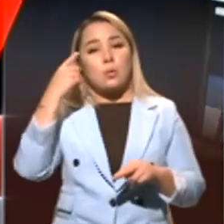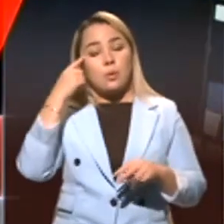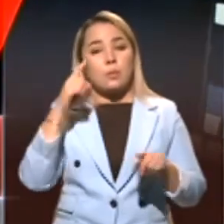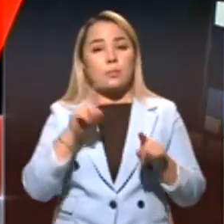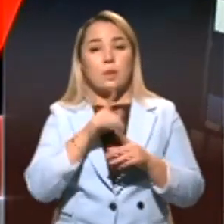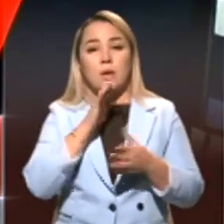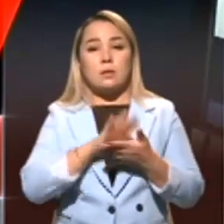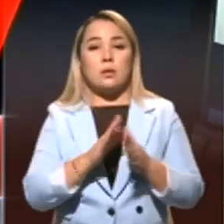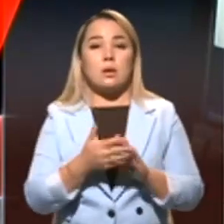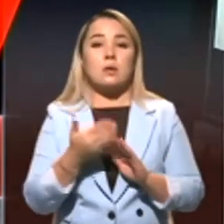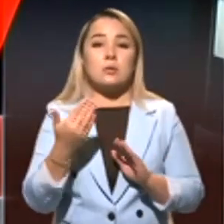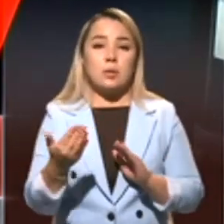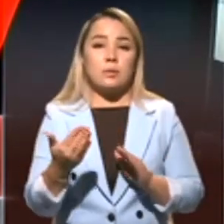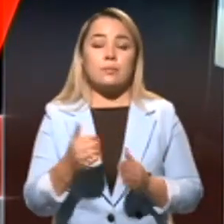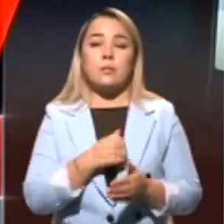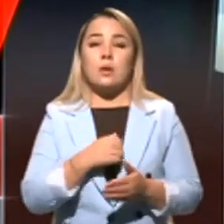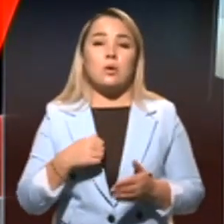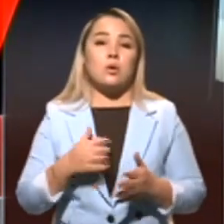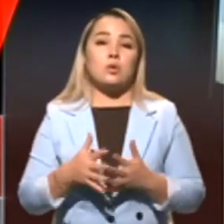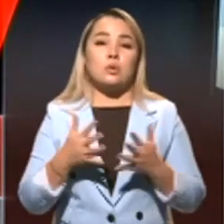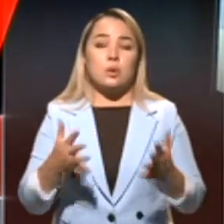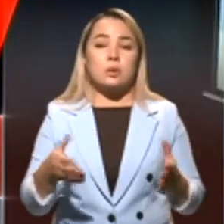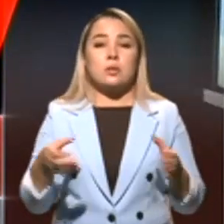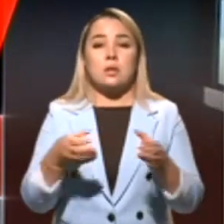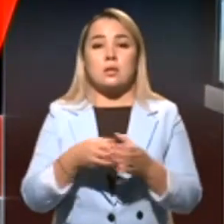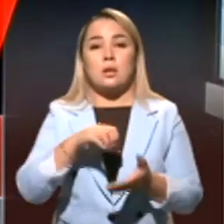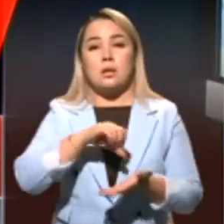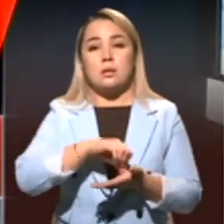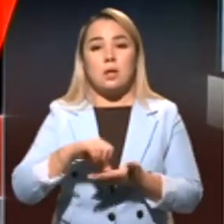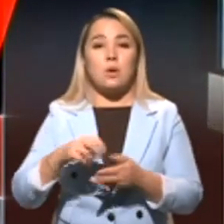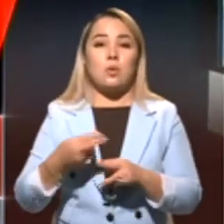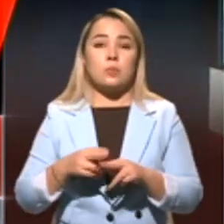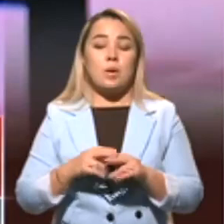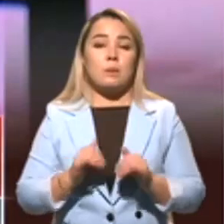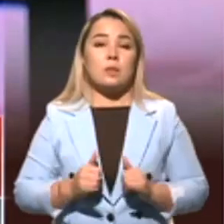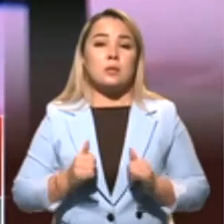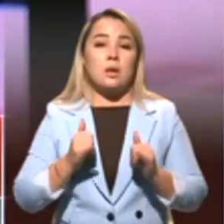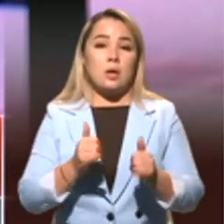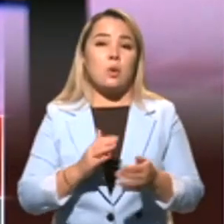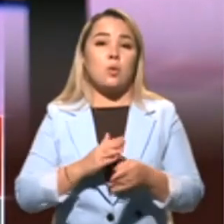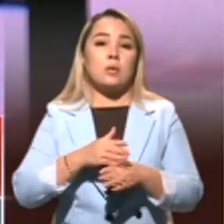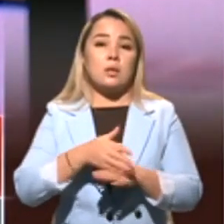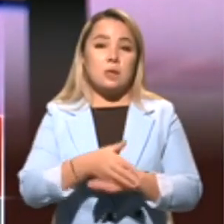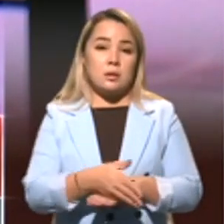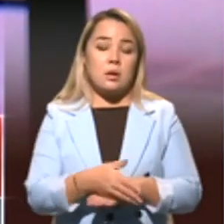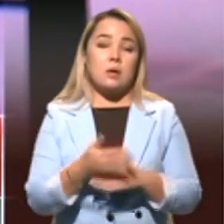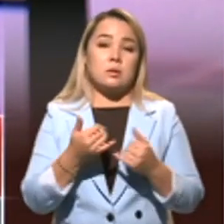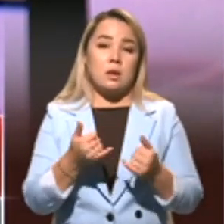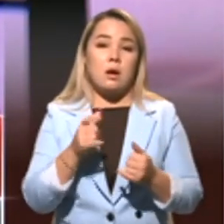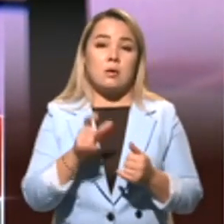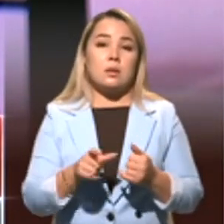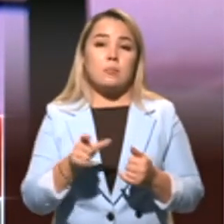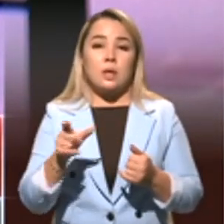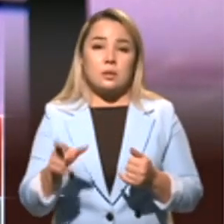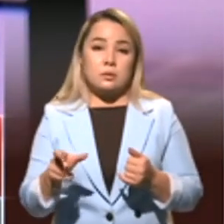қазіргі уақытта ең үлкен дивиденд. Яғни мұндай мәртебелі меймандардың бұл енді